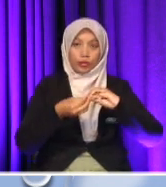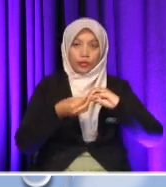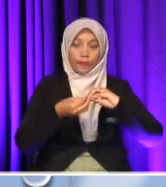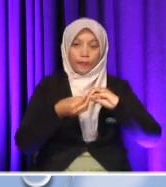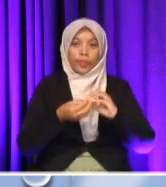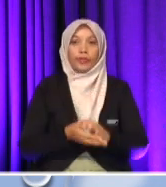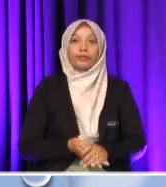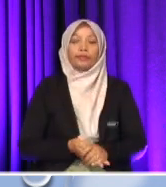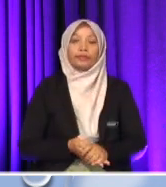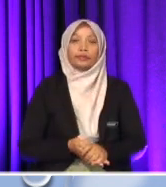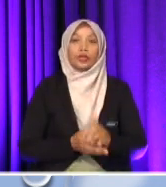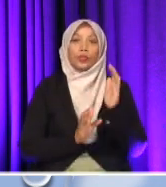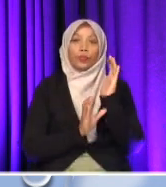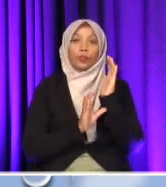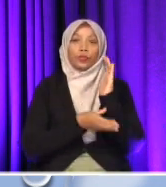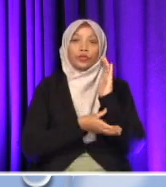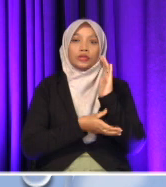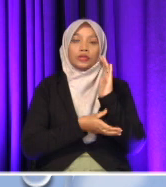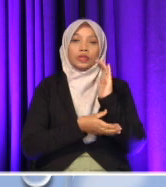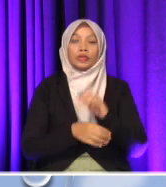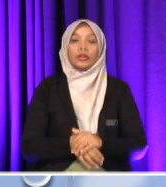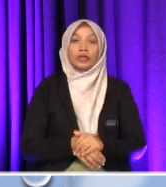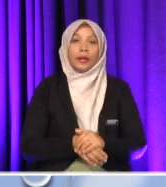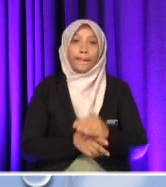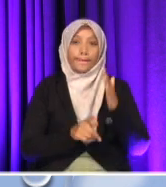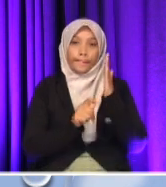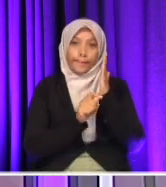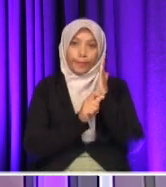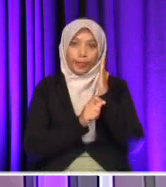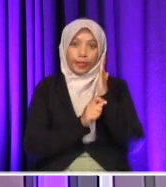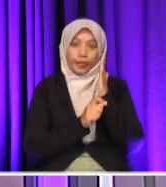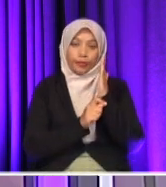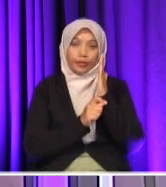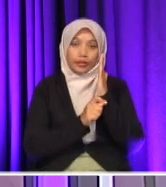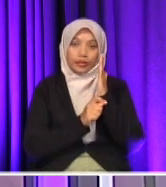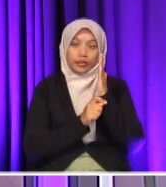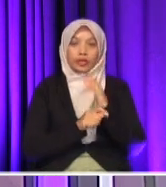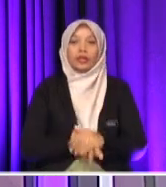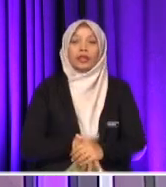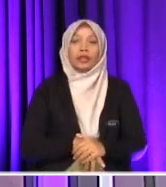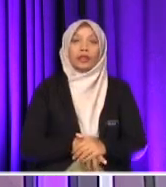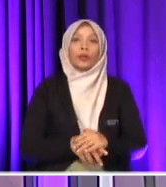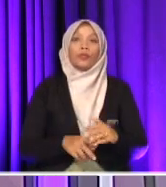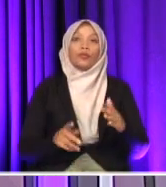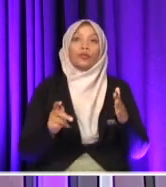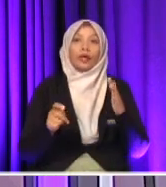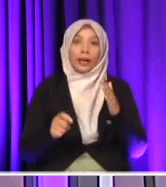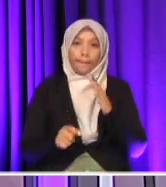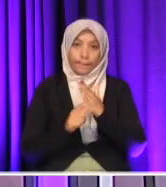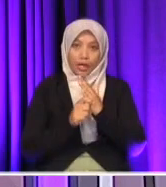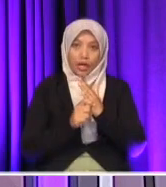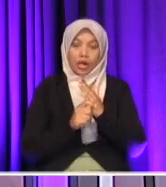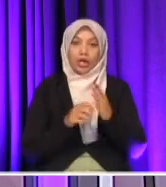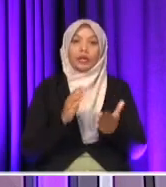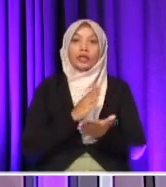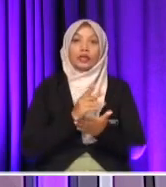punca voltan dia kita nampak yang ini adalah bateri. Ini daripada bateri. Yang mana ini positif, negatif dan ini adalah arus